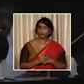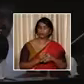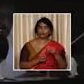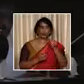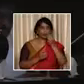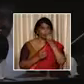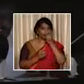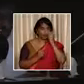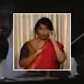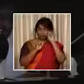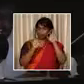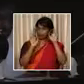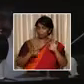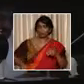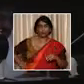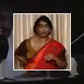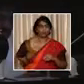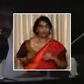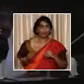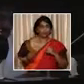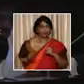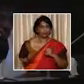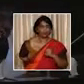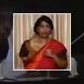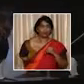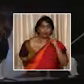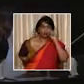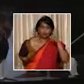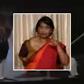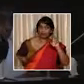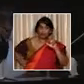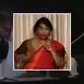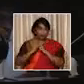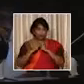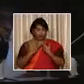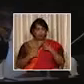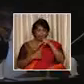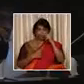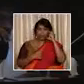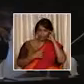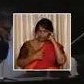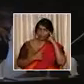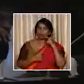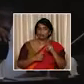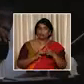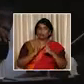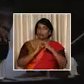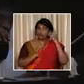கொல்லப்படவில்லை என்றெல்லாம் நீங்கள் உறுதிப்படுத்துவீர்களானால் அதனை ஒரு சர்வதேச விசாரணைக்கு விடுங்கள் அதனை ஒரு சர்வதேச சமூகம்